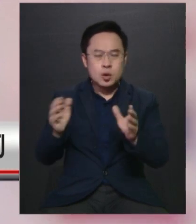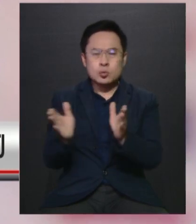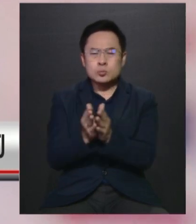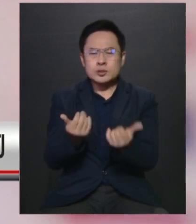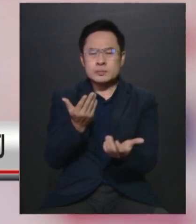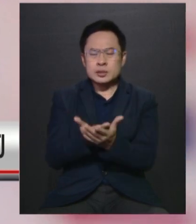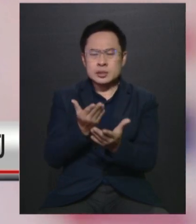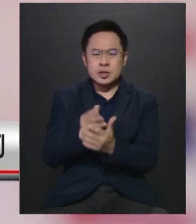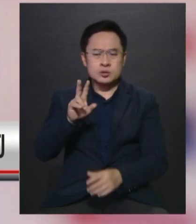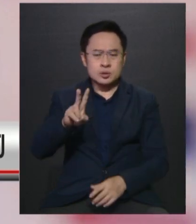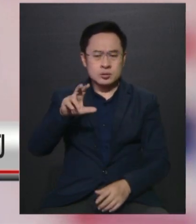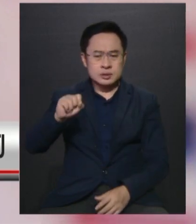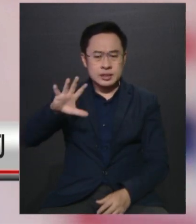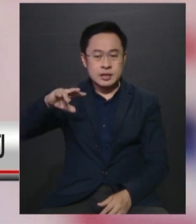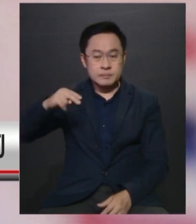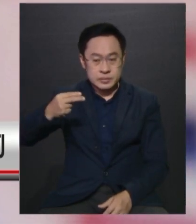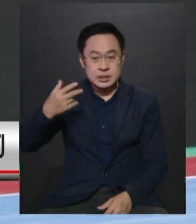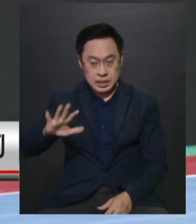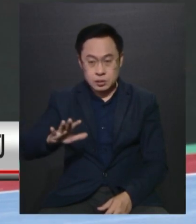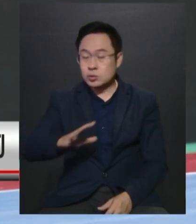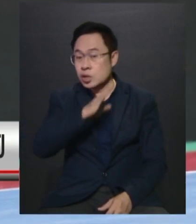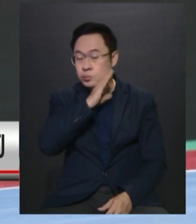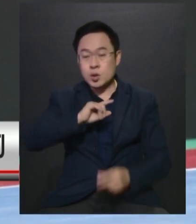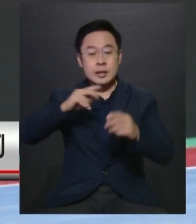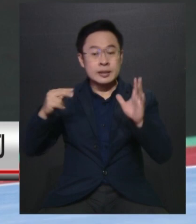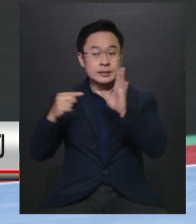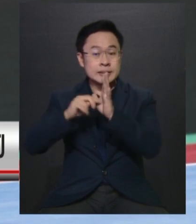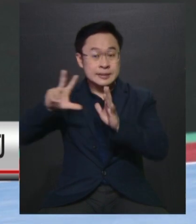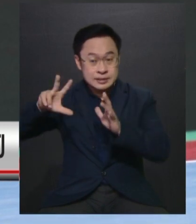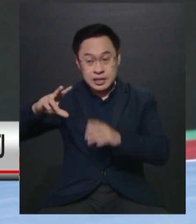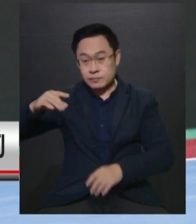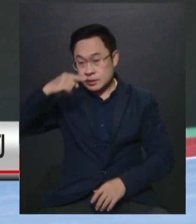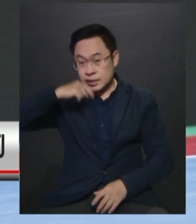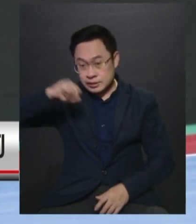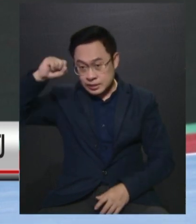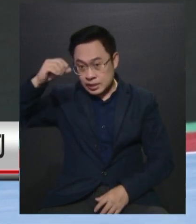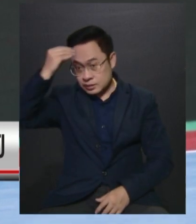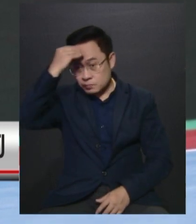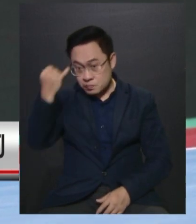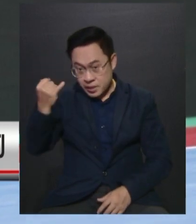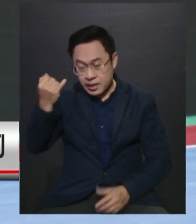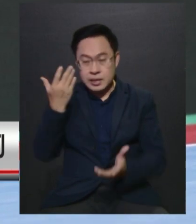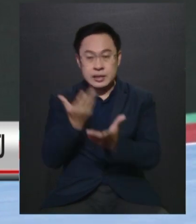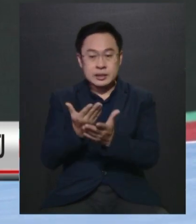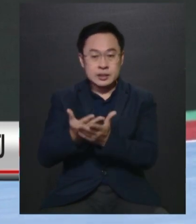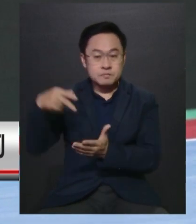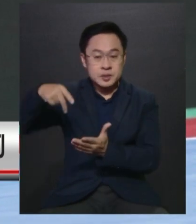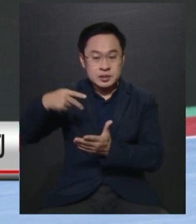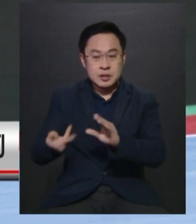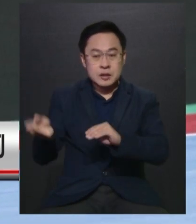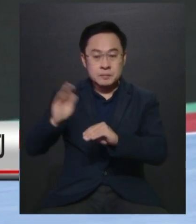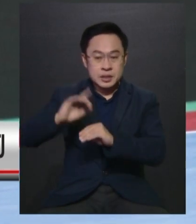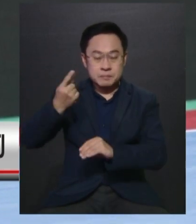ที่โค้ชพูดแบบนี้เนี่ยนั่นก็แปลว่าก็อาจจะมีโอกาสนะถ้าเกิดว่าชนะญี่ปุ่นได้ก็จะได้เงินอัดฉีดเพิ่มมากยิ่งขึ้นนั่นเ